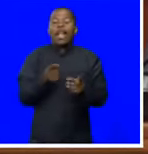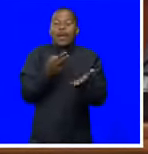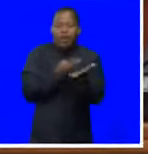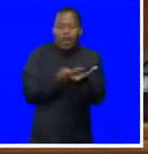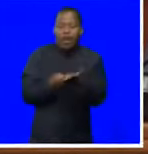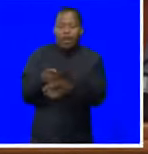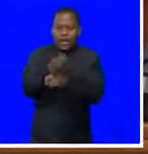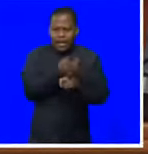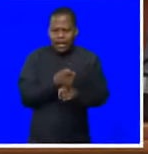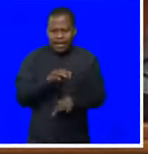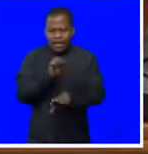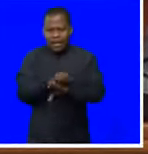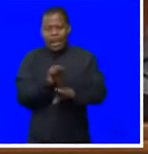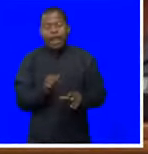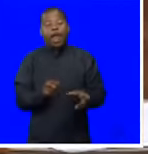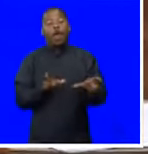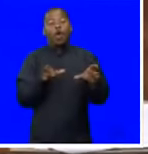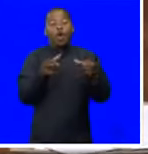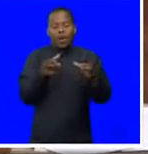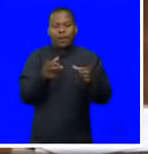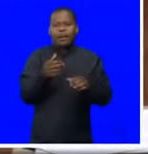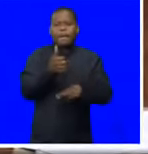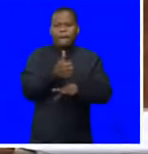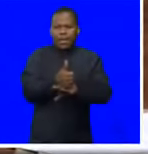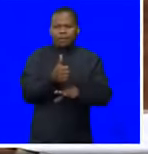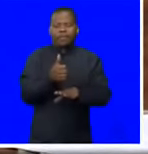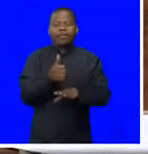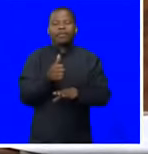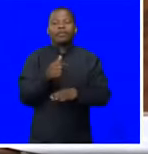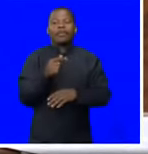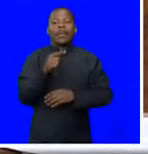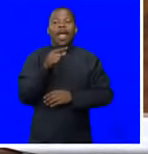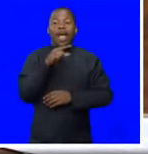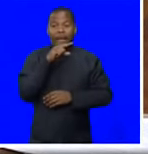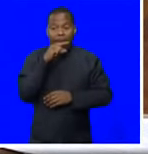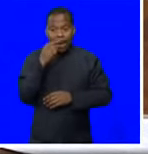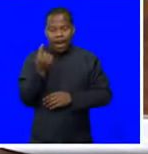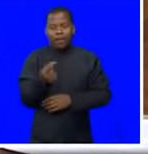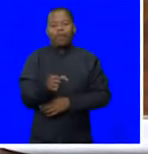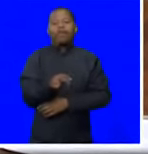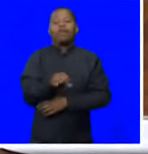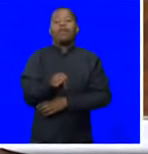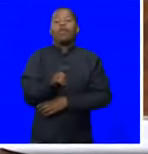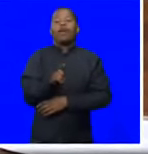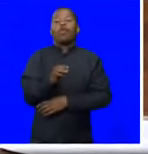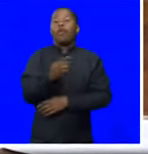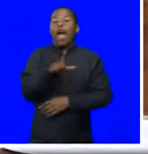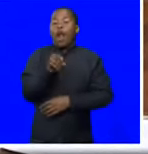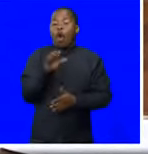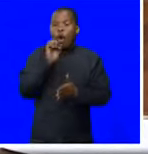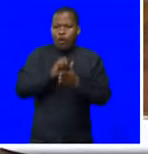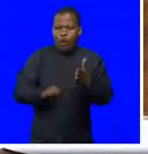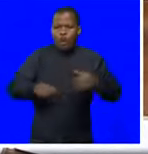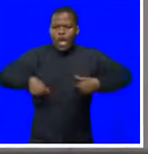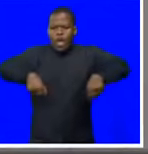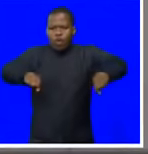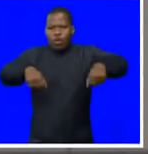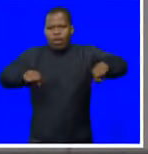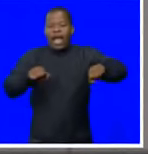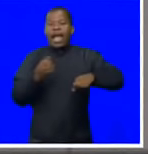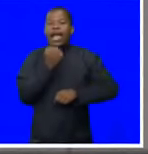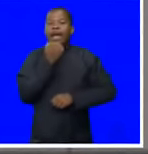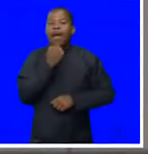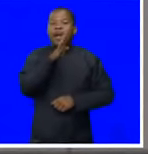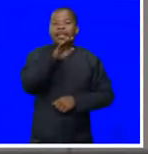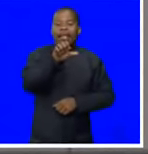Likomiti lelibuke kusebenza kwalelitiko liholwa lilunga lephalamende lenkundla yasemanzini South Thandi Nxumalo njengasihlalo. Infuna